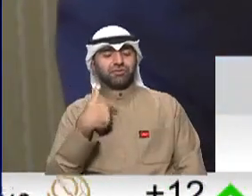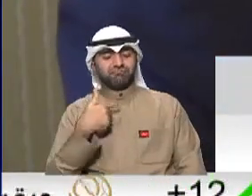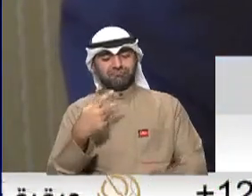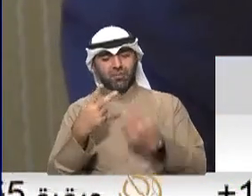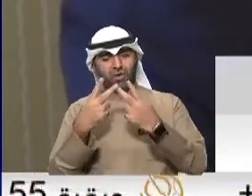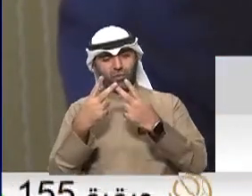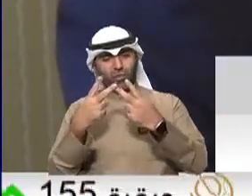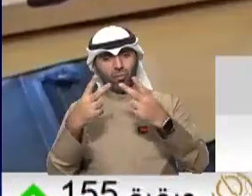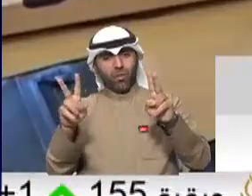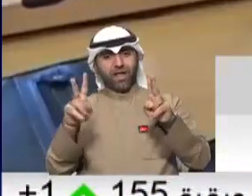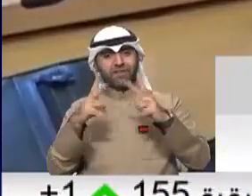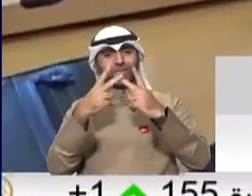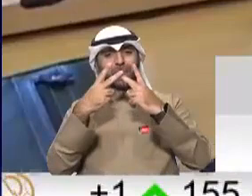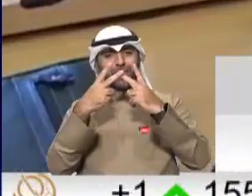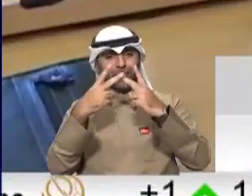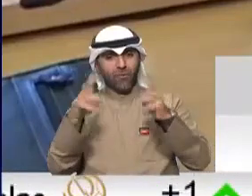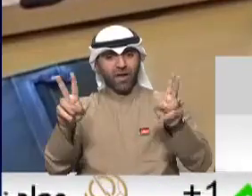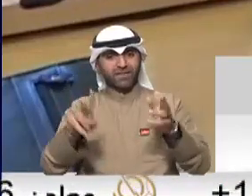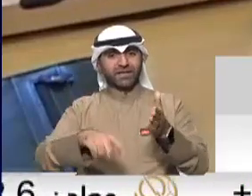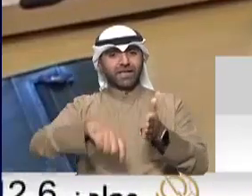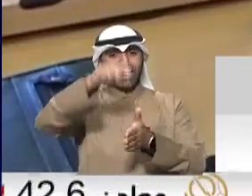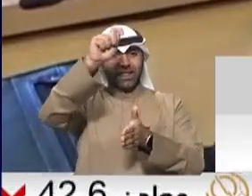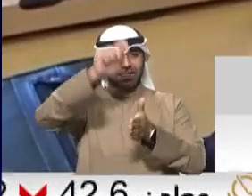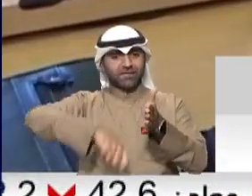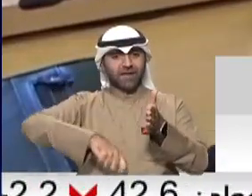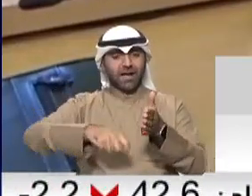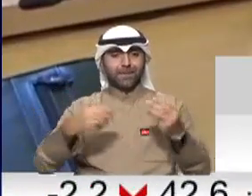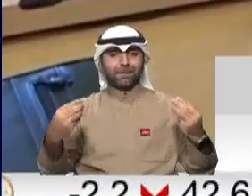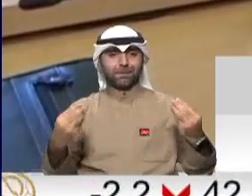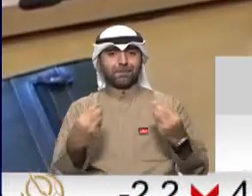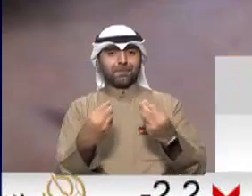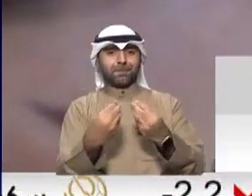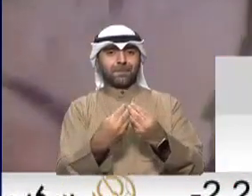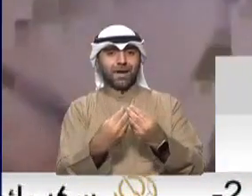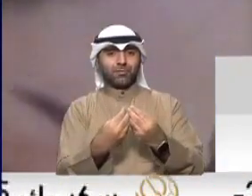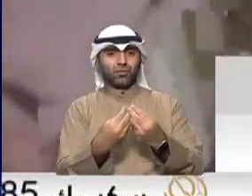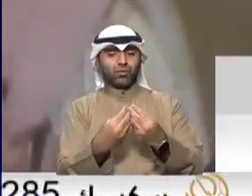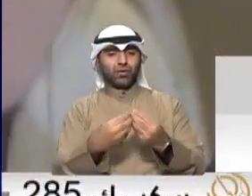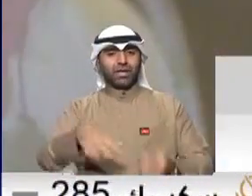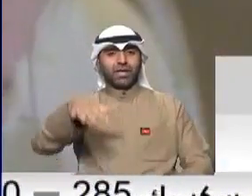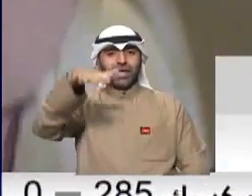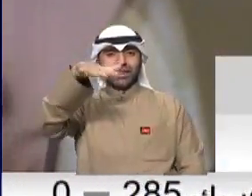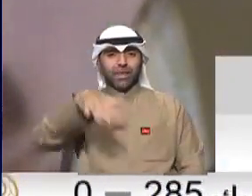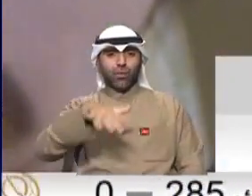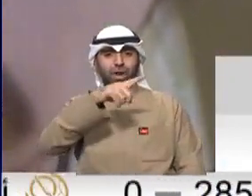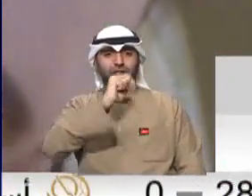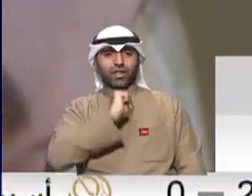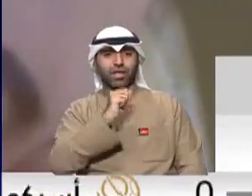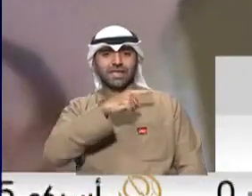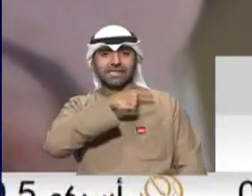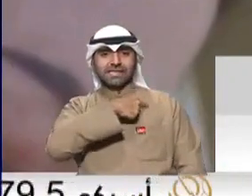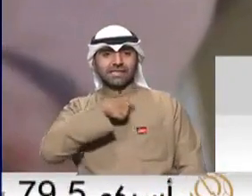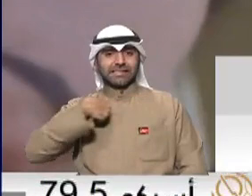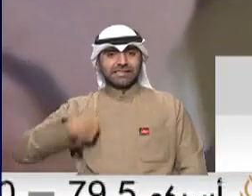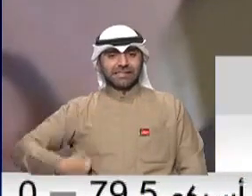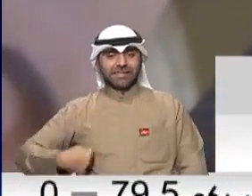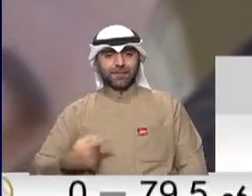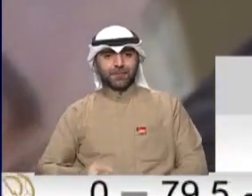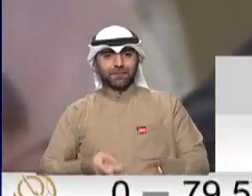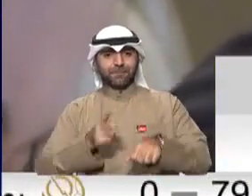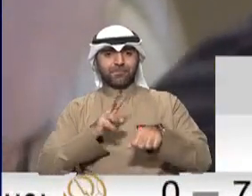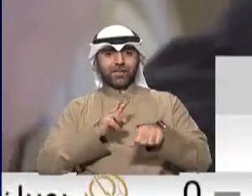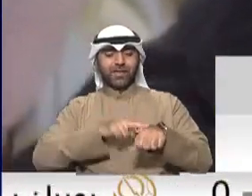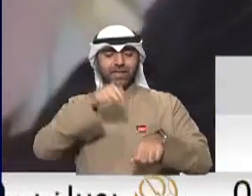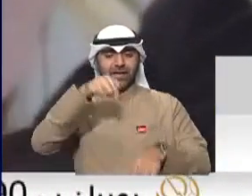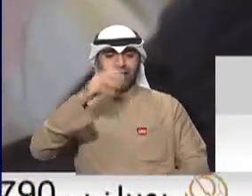الصينية بأن الصين تستهدف من التعاون مع روسيا توسيع التنمية